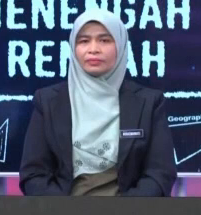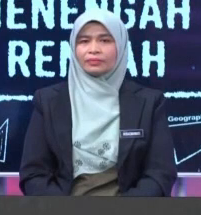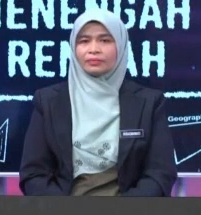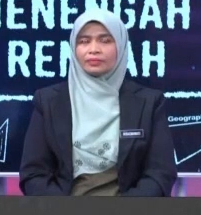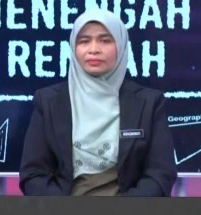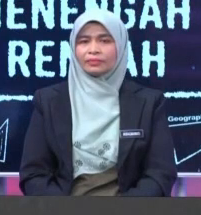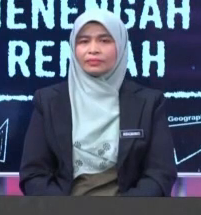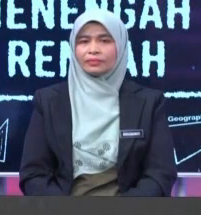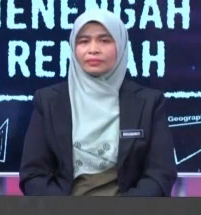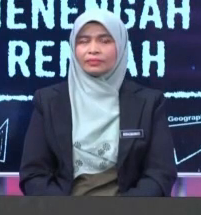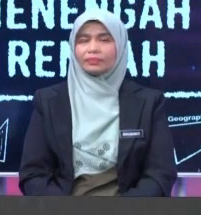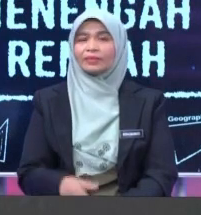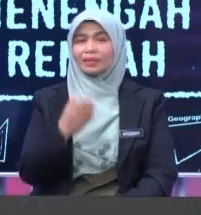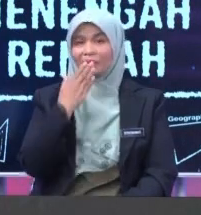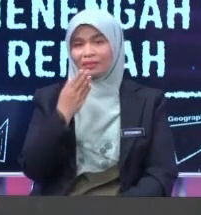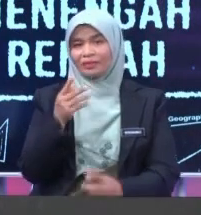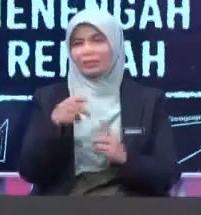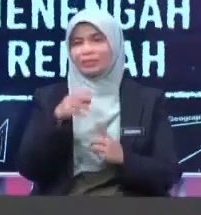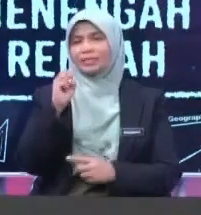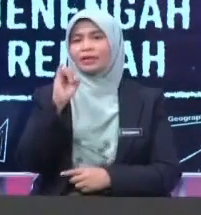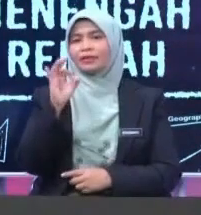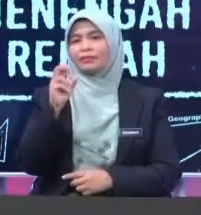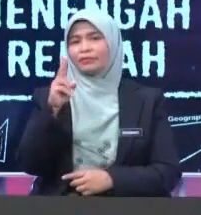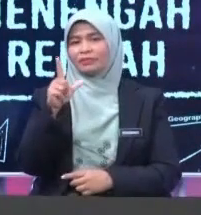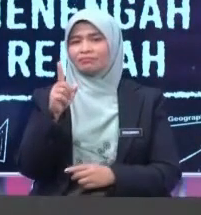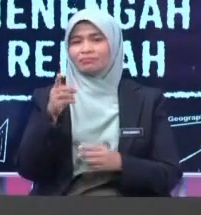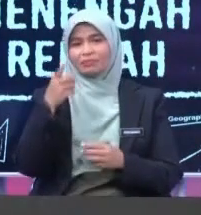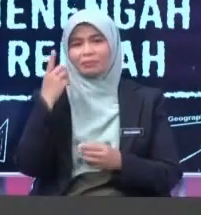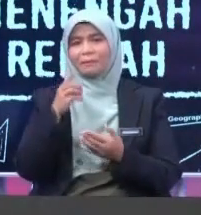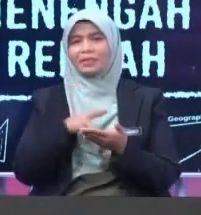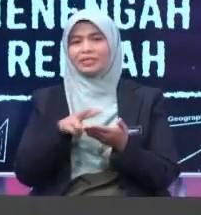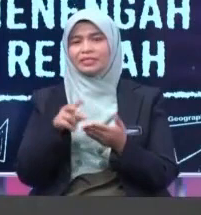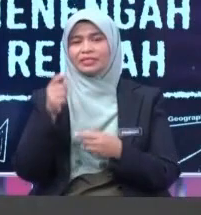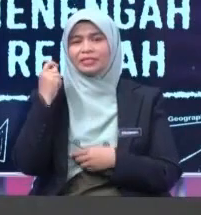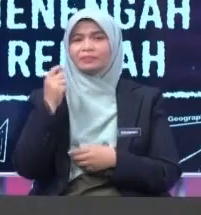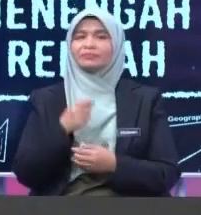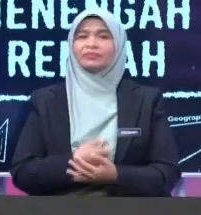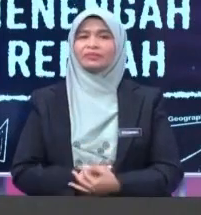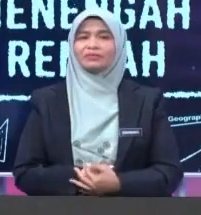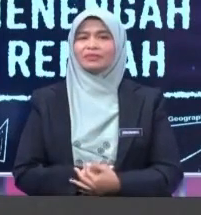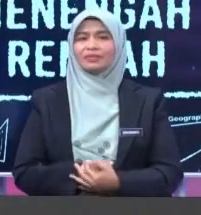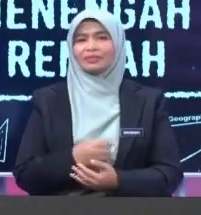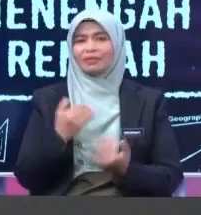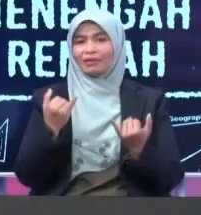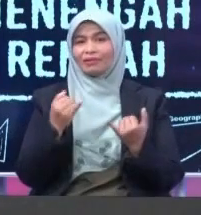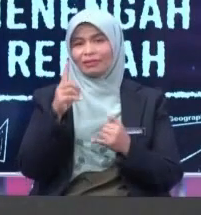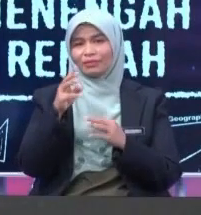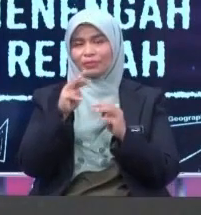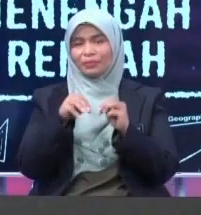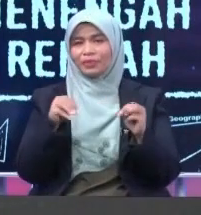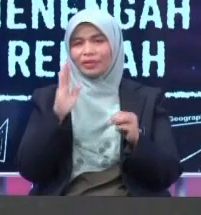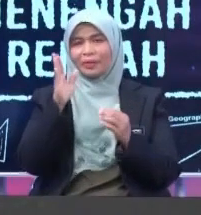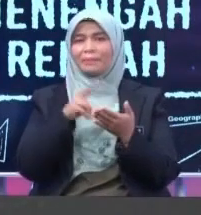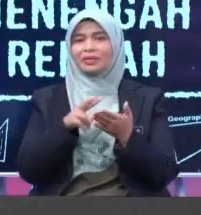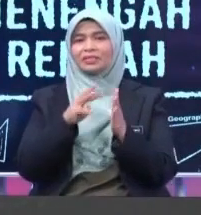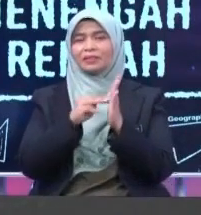Surah Allahul Azim. Terima kasih Saiful atas bacaan tadi. Sekarang saya nak minta seorang lagi murid untuk membaca